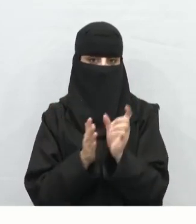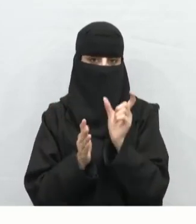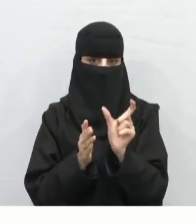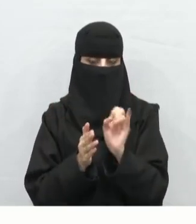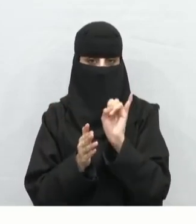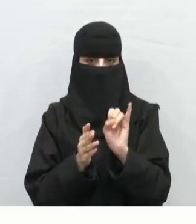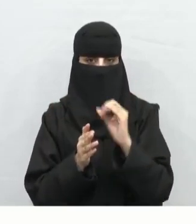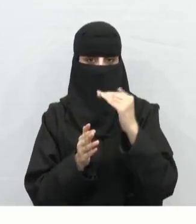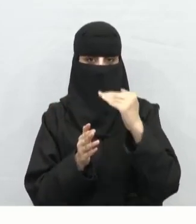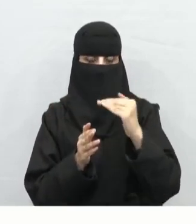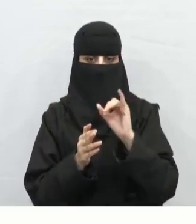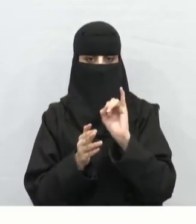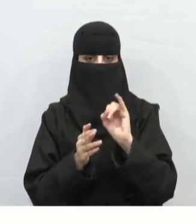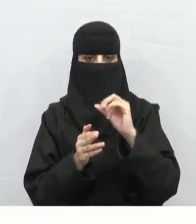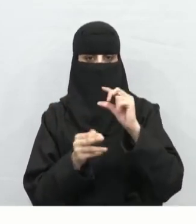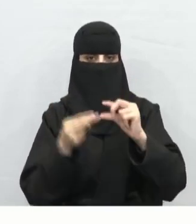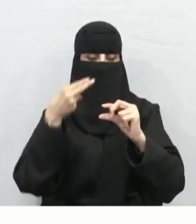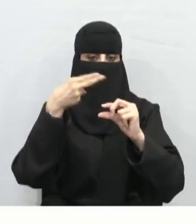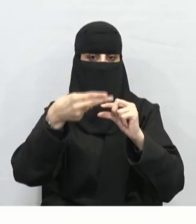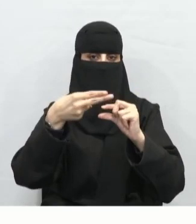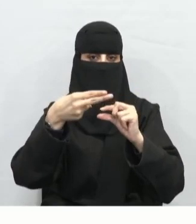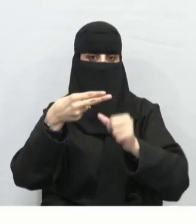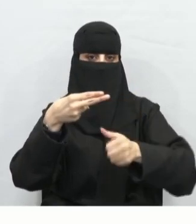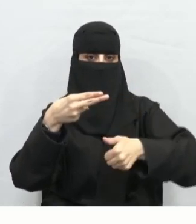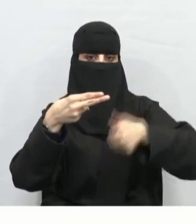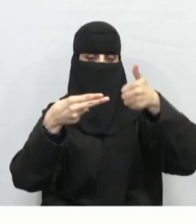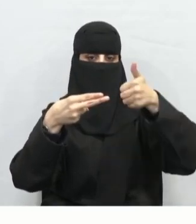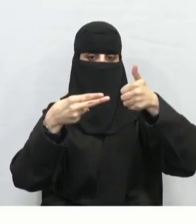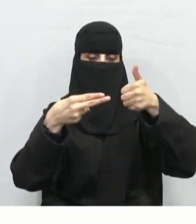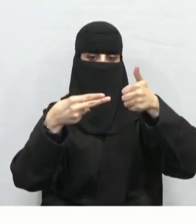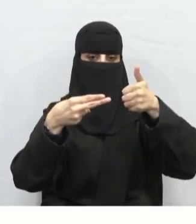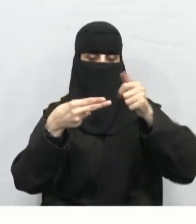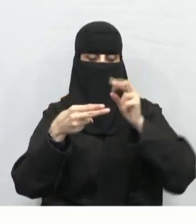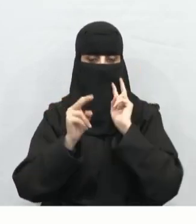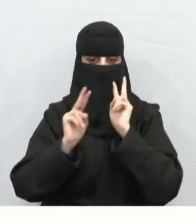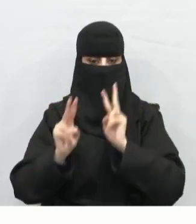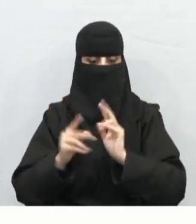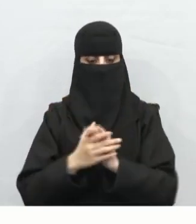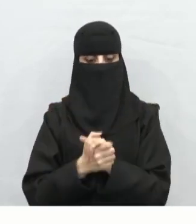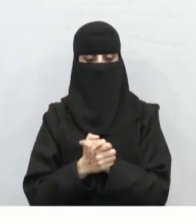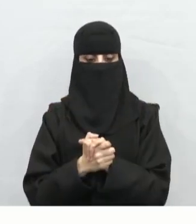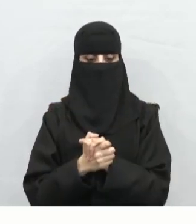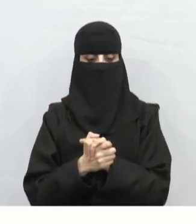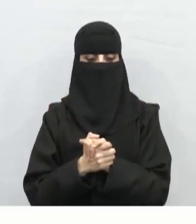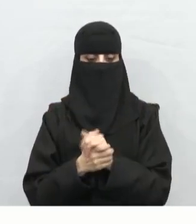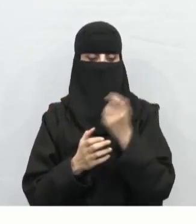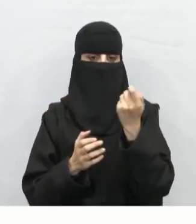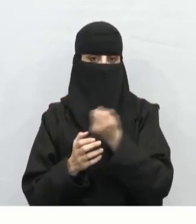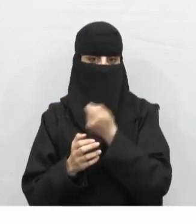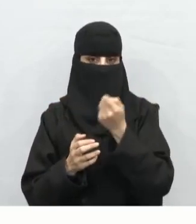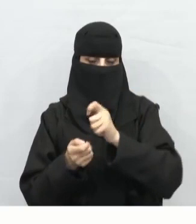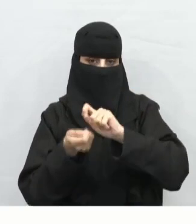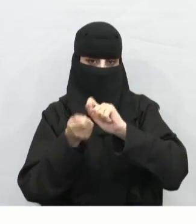احسنتم محمدا محمد محمدا شاهدوا معي هذه الكلمه ساكتب كلمه